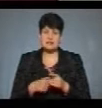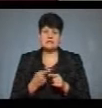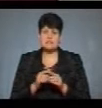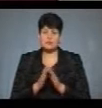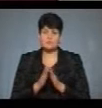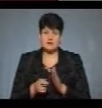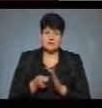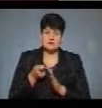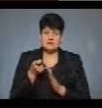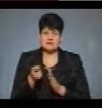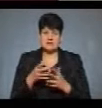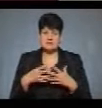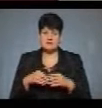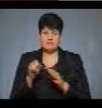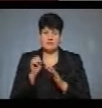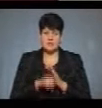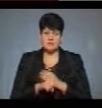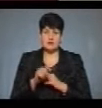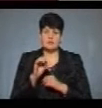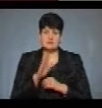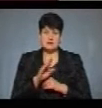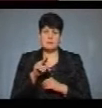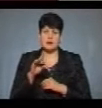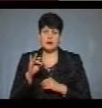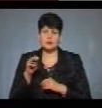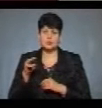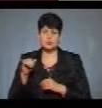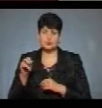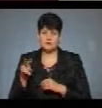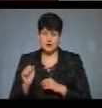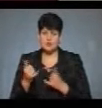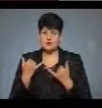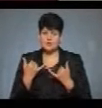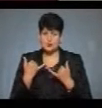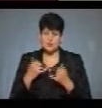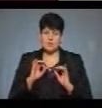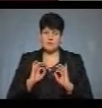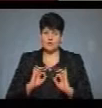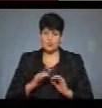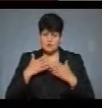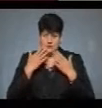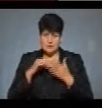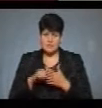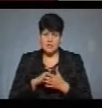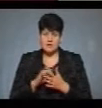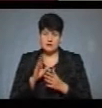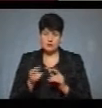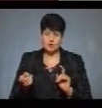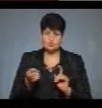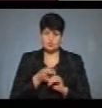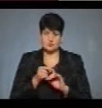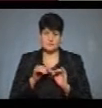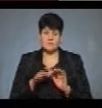клопотання подав представник сім'ї вбитої Василь Притула. Також сьогодні прокурор Олексій Смеричук зачитав матеріали, які будуть долучені до